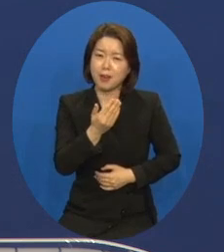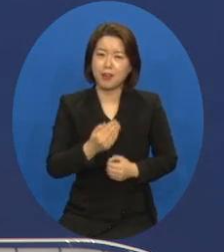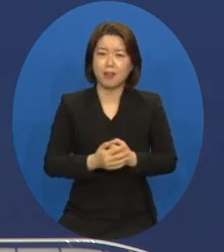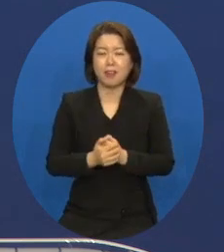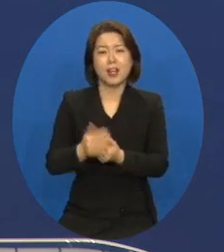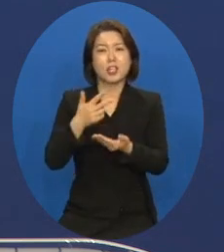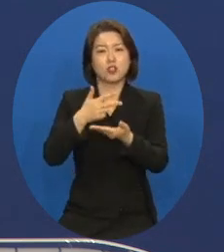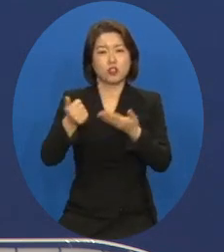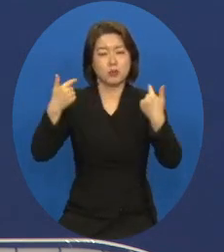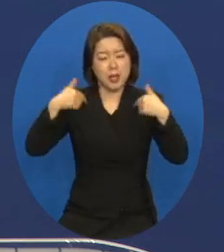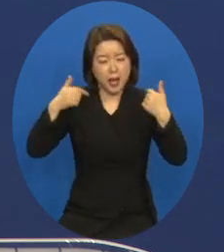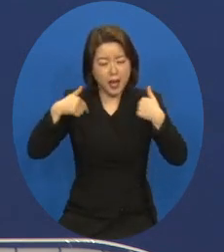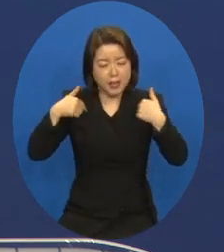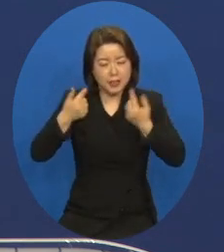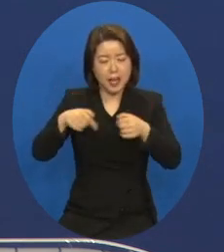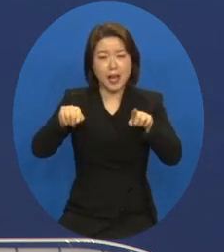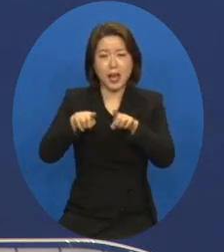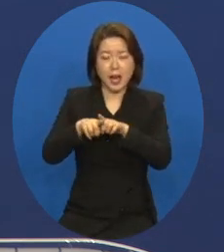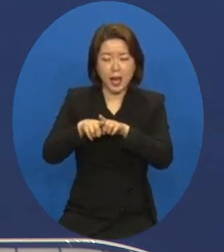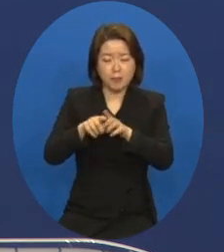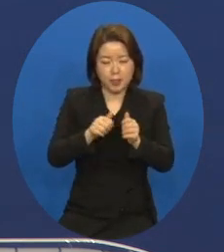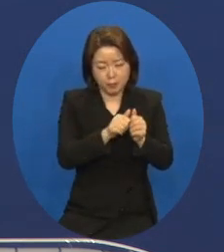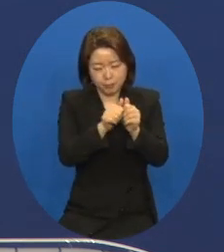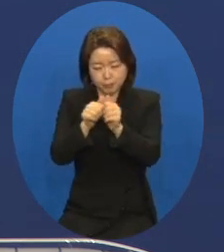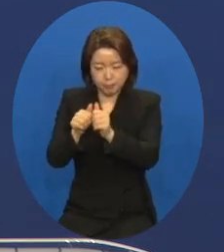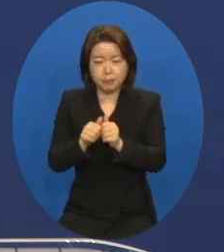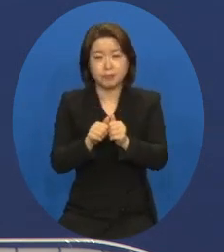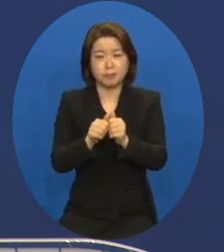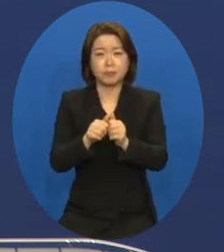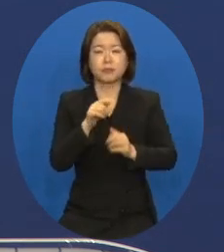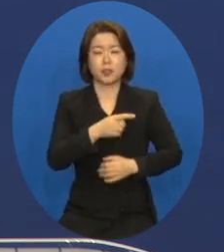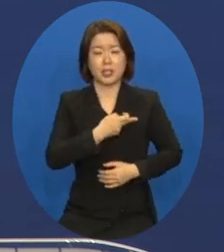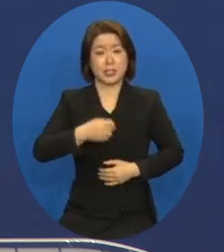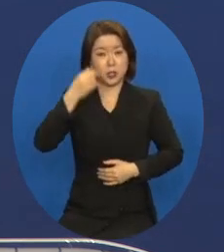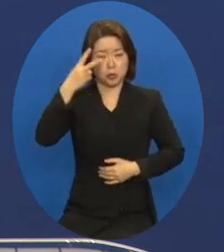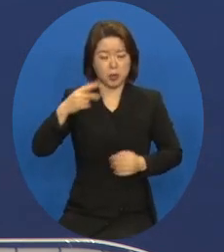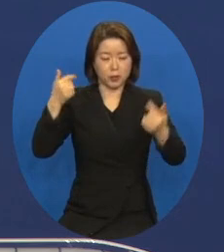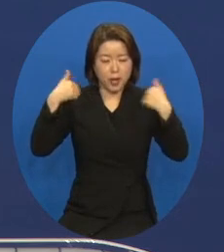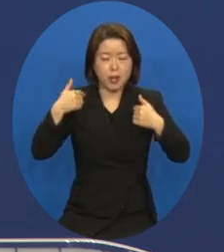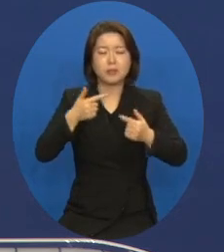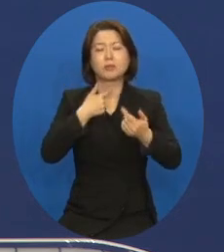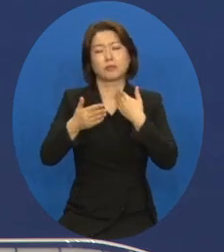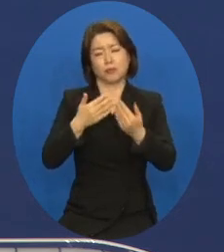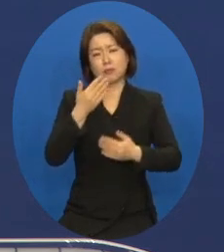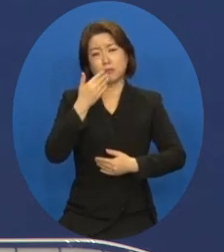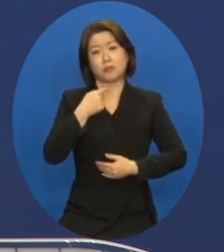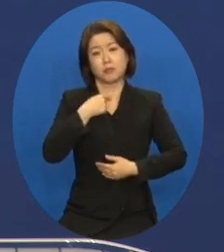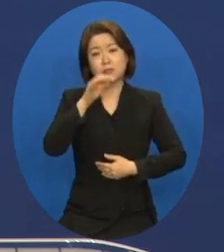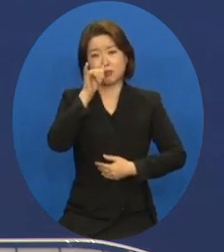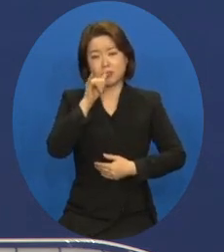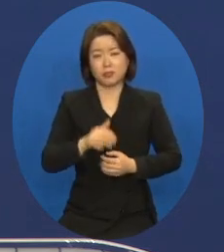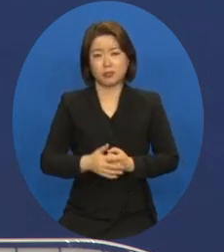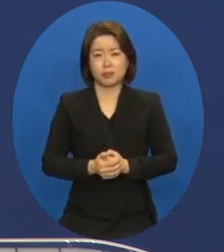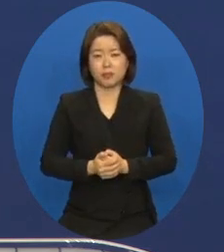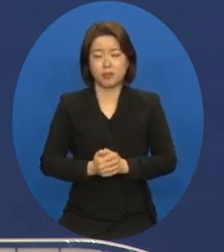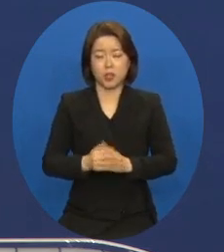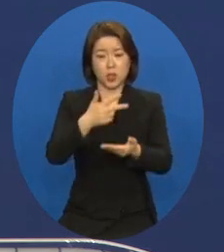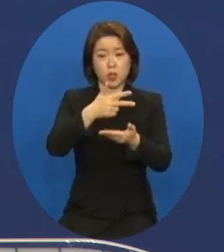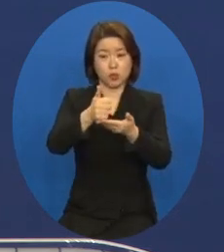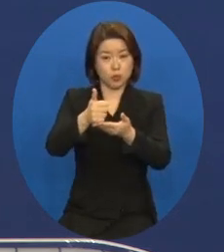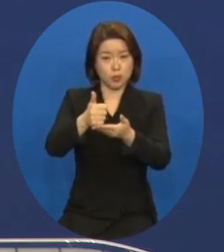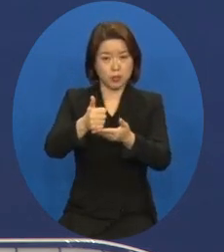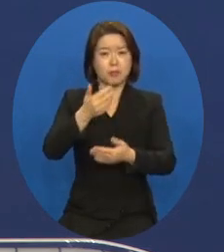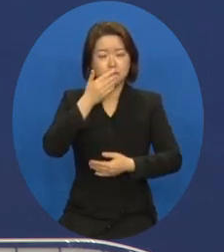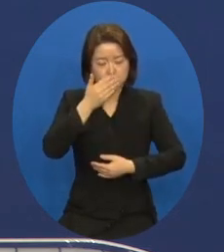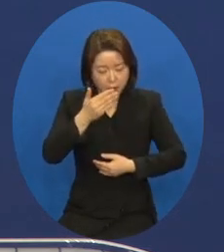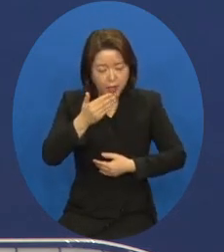주님이 항상 함께 계시는 것을 사도 바울이 늘 경험했기 때문입니다 주님이 만 하실 수 있다고